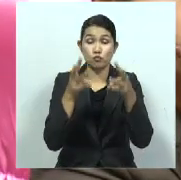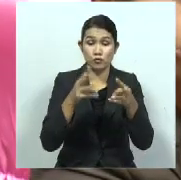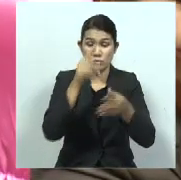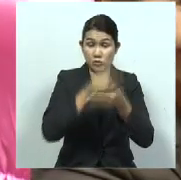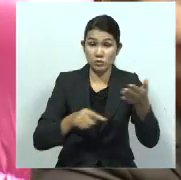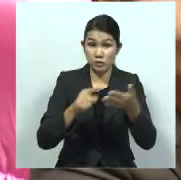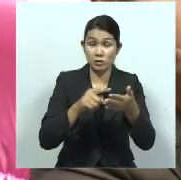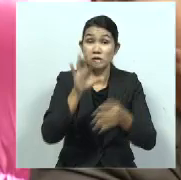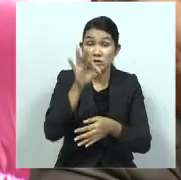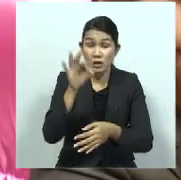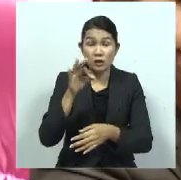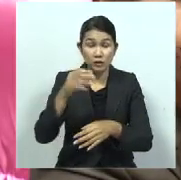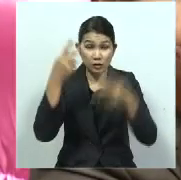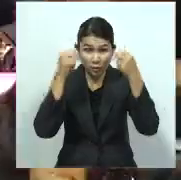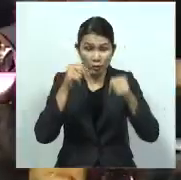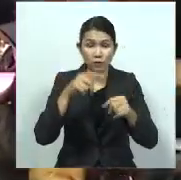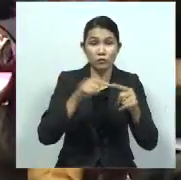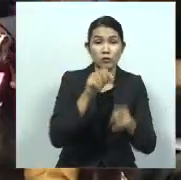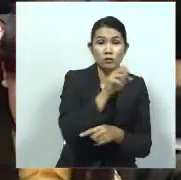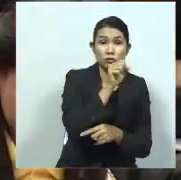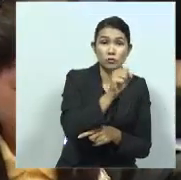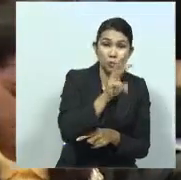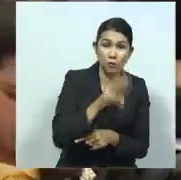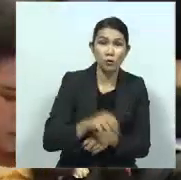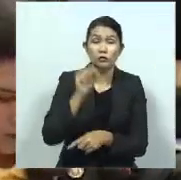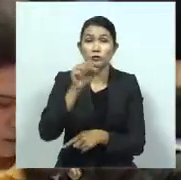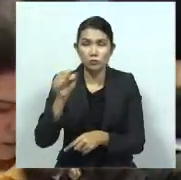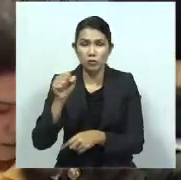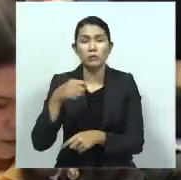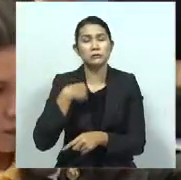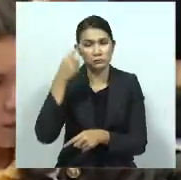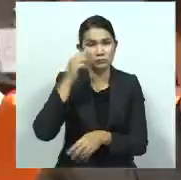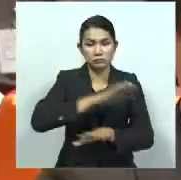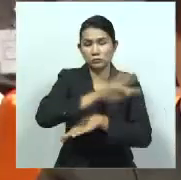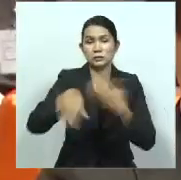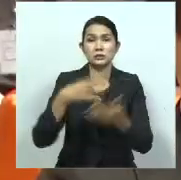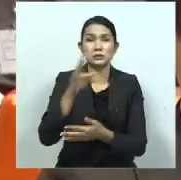ทั้งสวแล้วก็สสเลือกร่วมกันเพราะฉะนั้น750